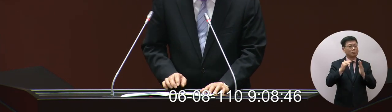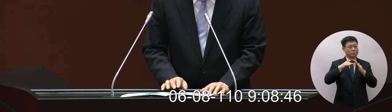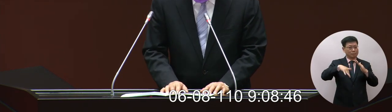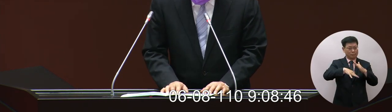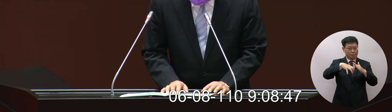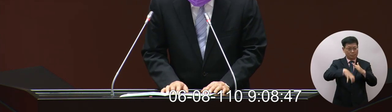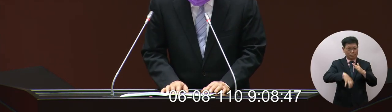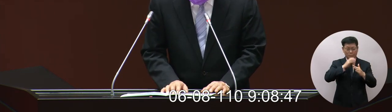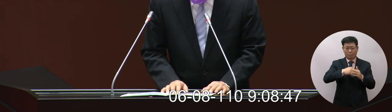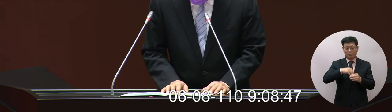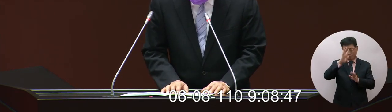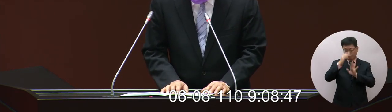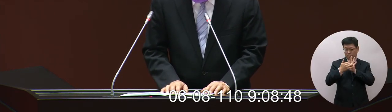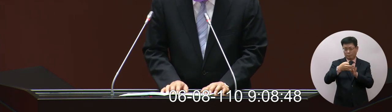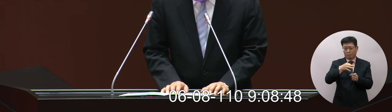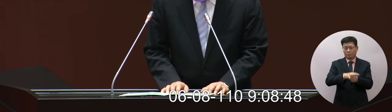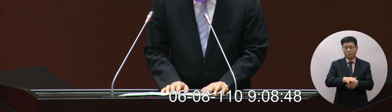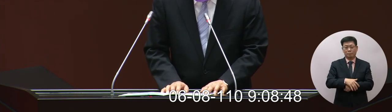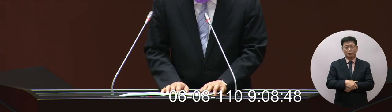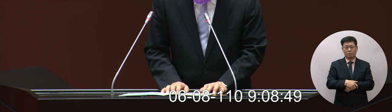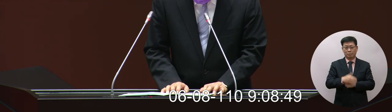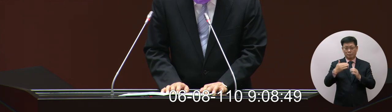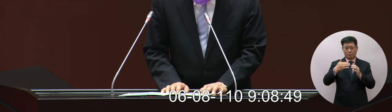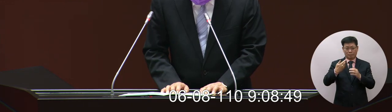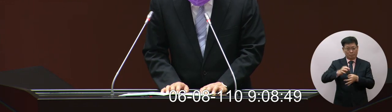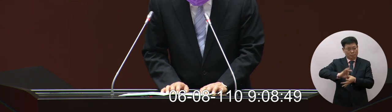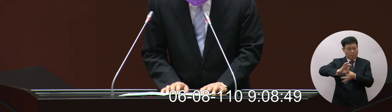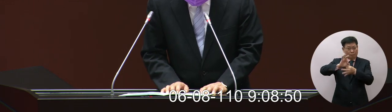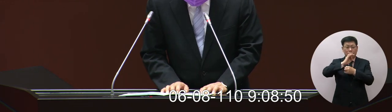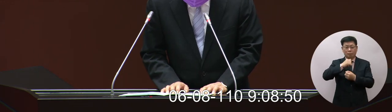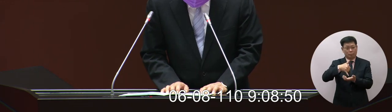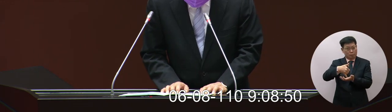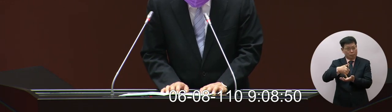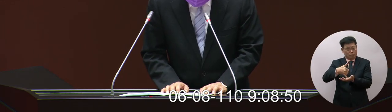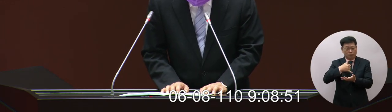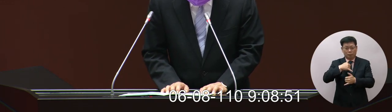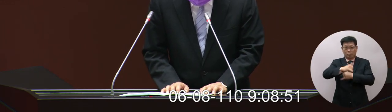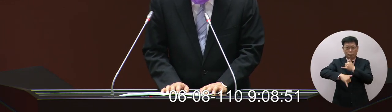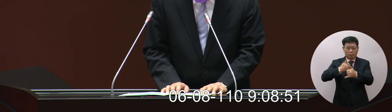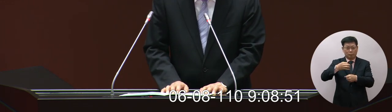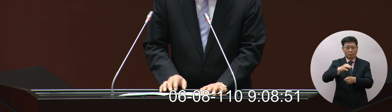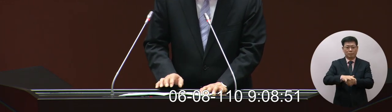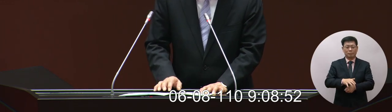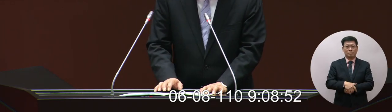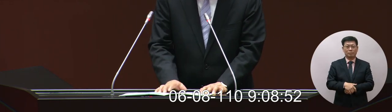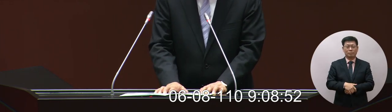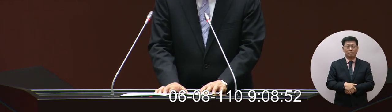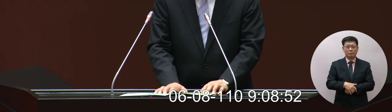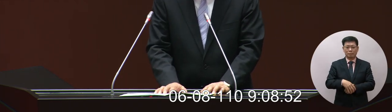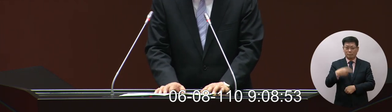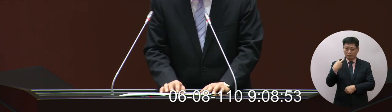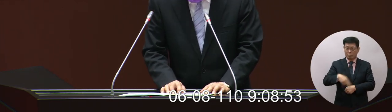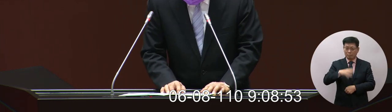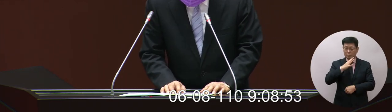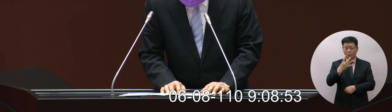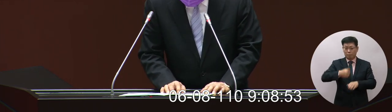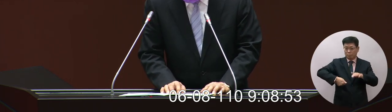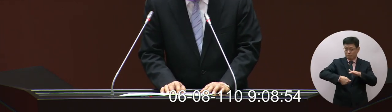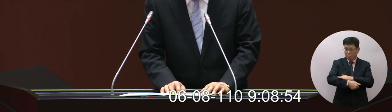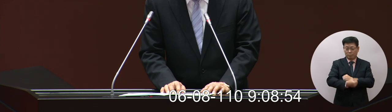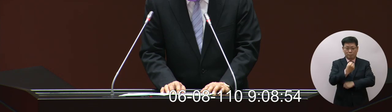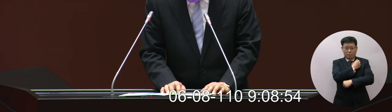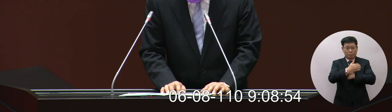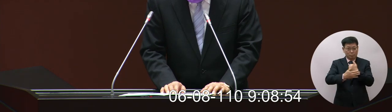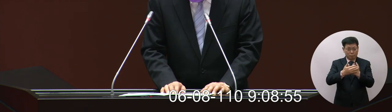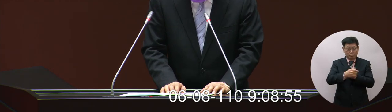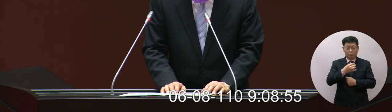庭防疫补贴、家花弱势生活补助、无家保劳工急难